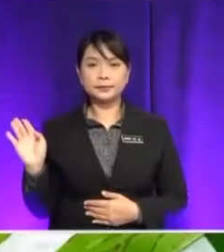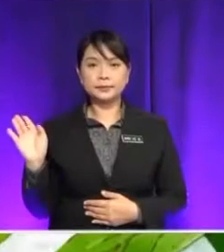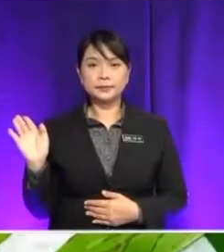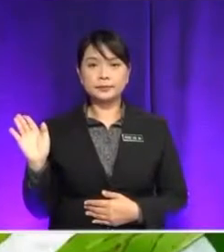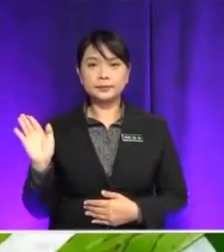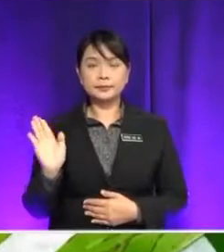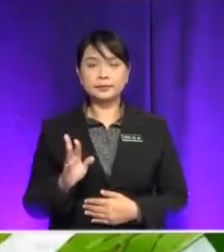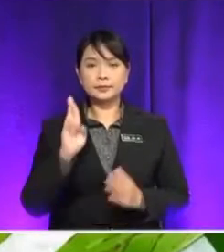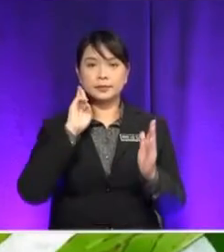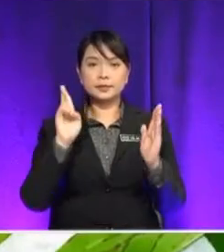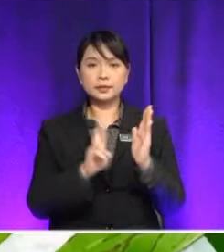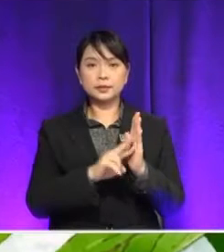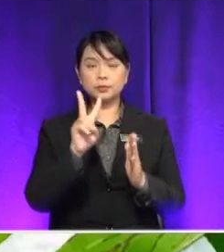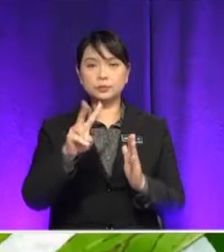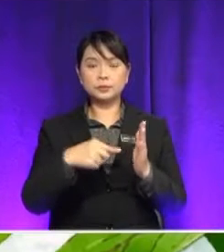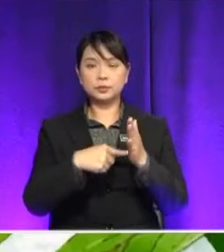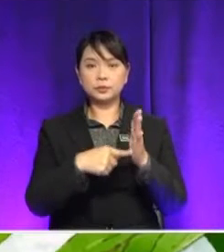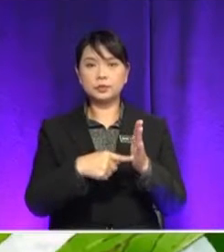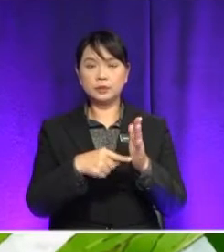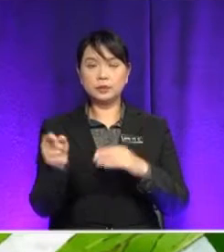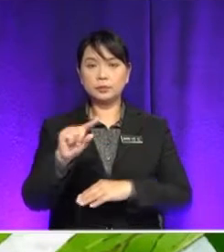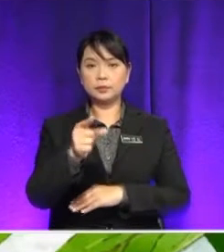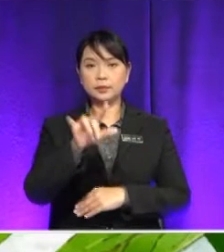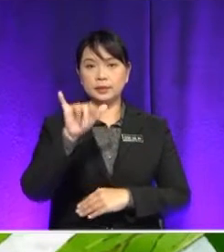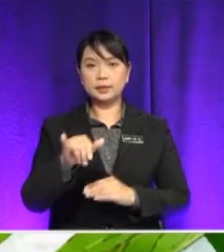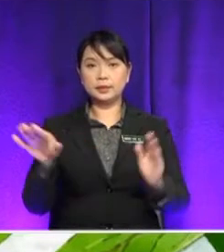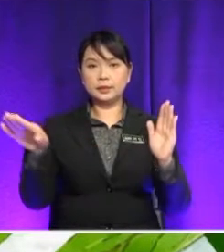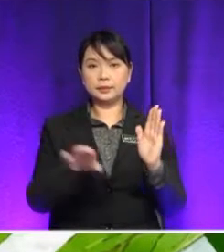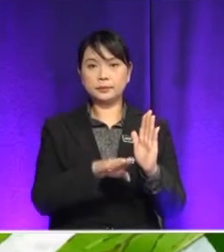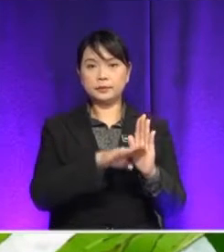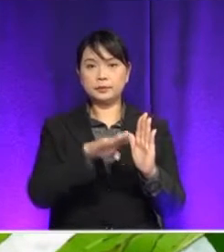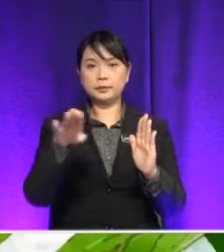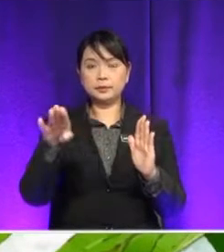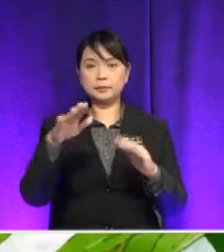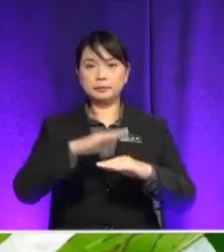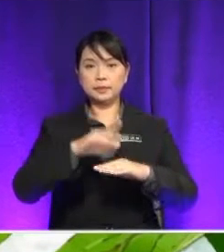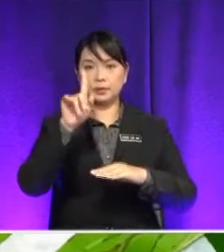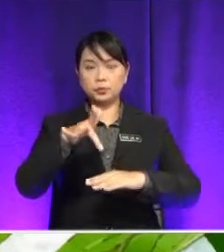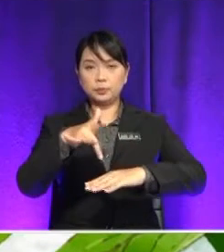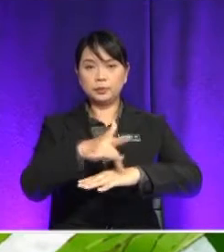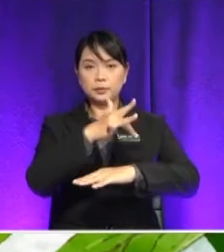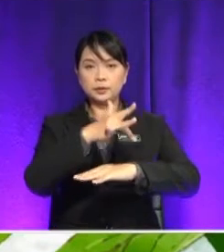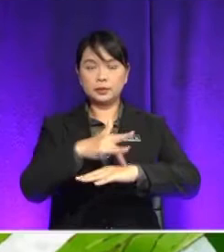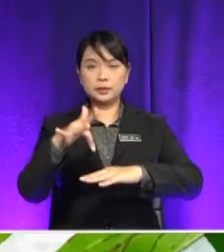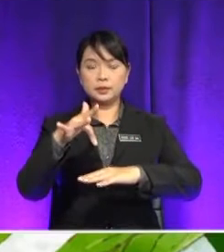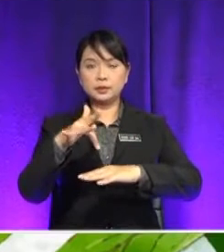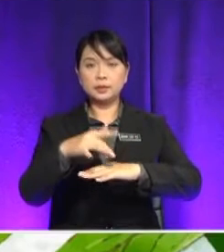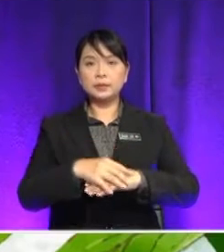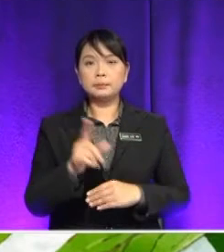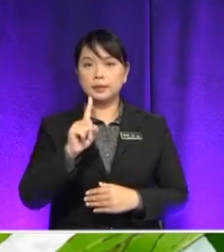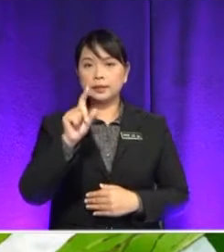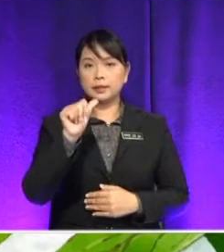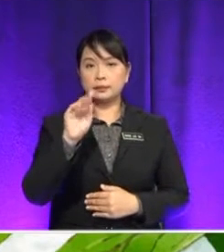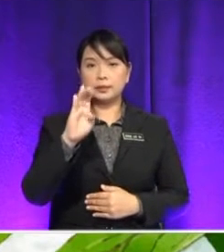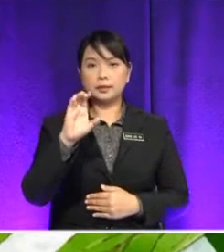Hai raja2 menunjukkan gelombang tujuhnya dipantulkan pada permukaan suatu pemantul Sata antara gelombang Ibid